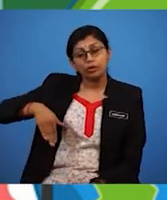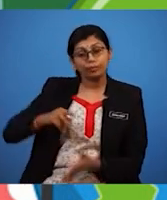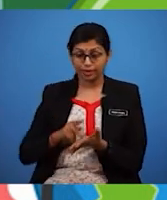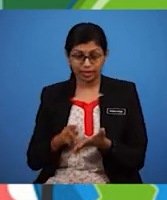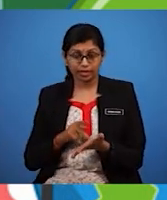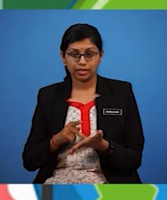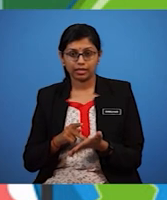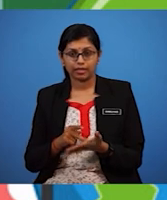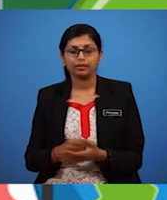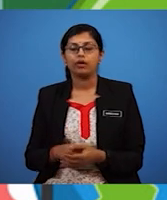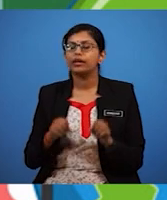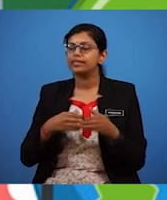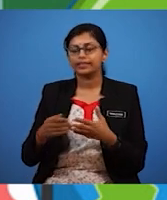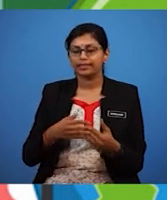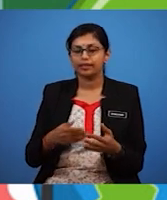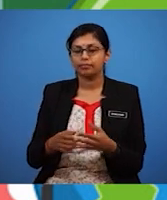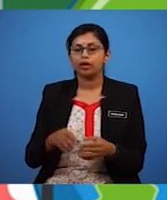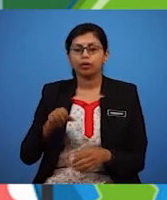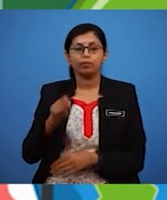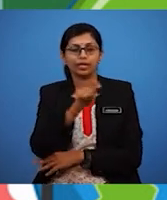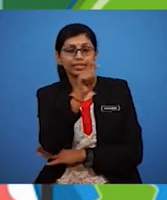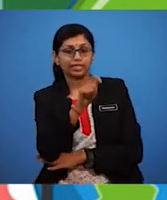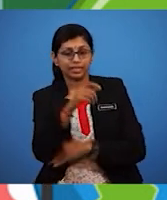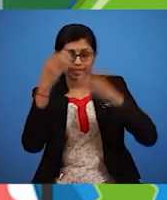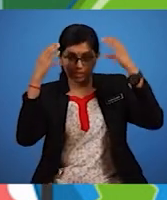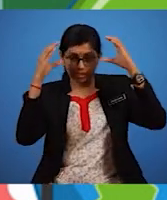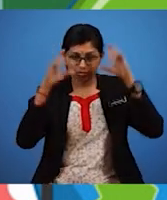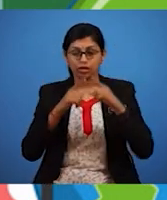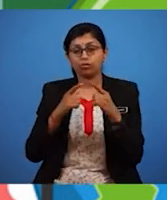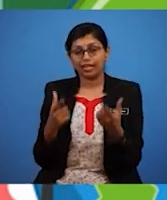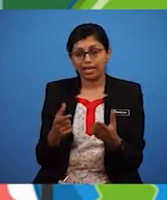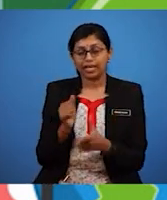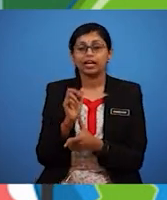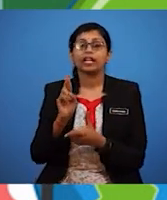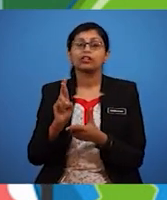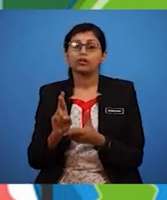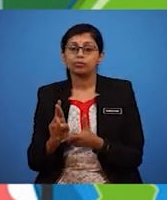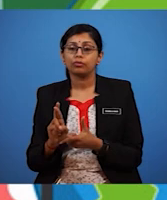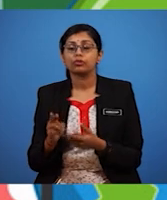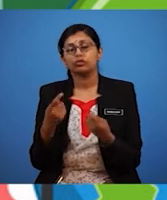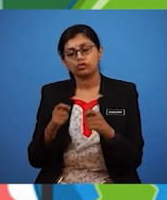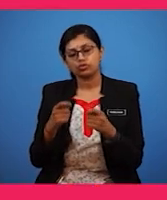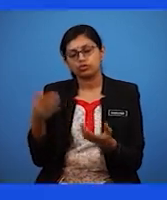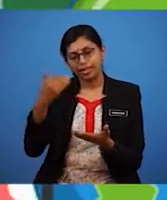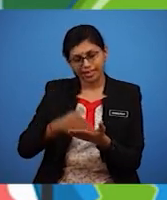mengiranya, murid-murid bolehlah bertanya guru murid-murid dan mencuba